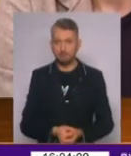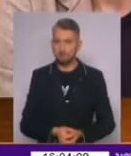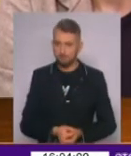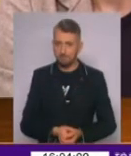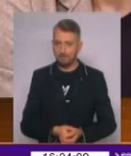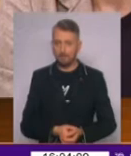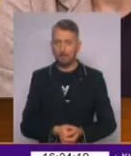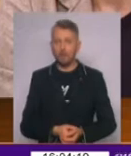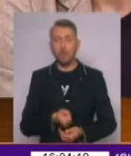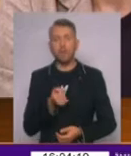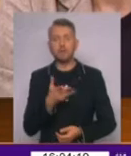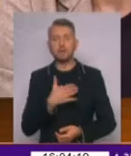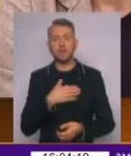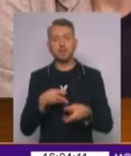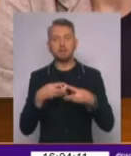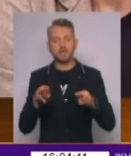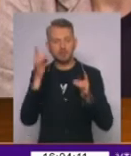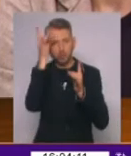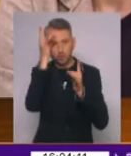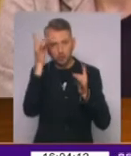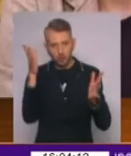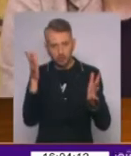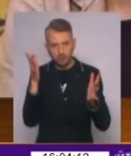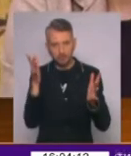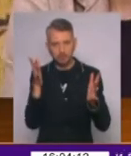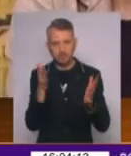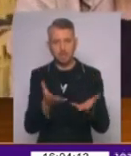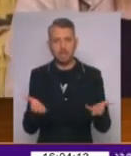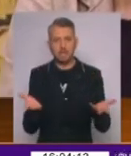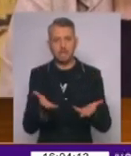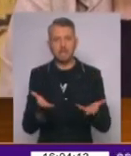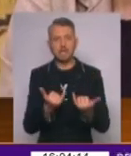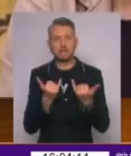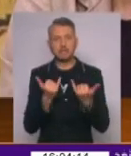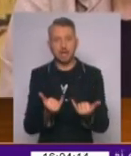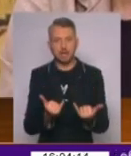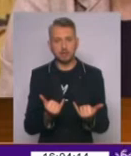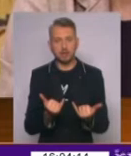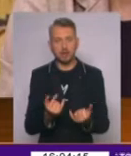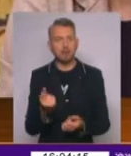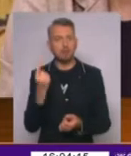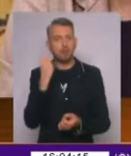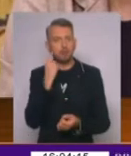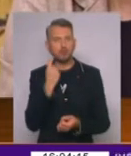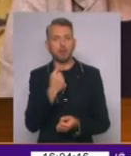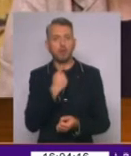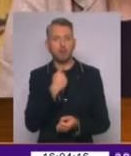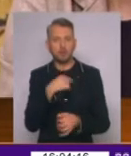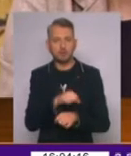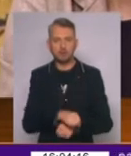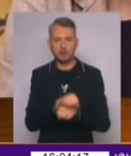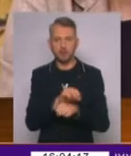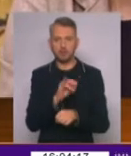От є наше Міністерство культури, яке зараз почує голос Майдану,